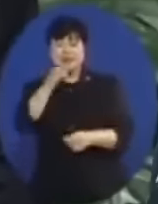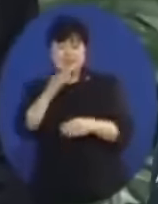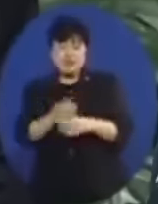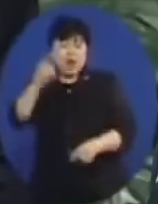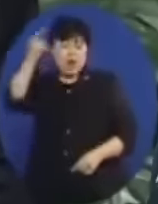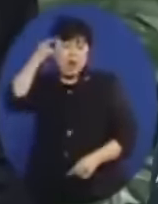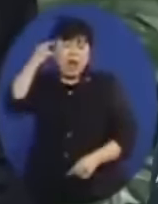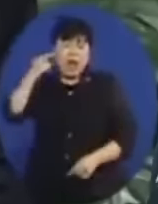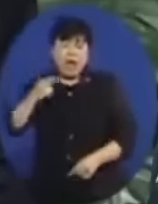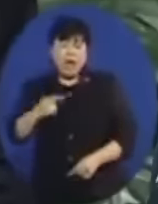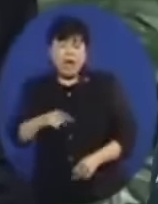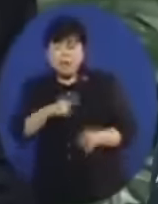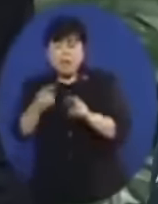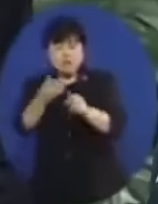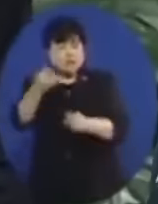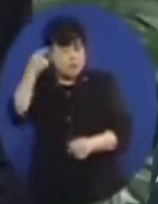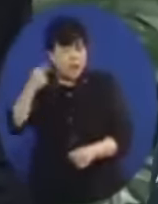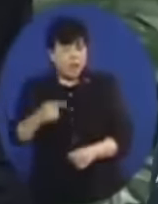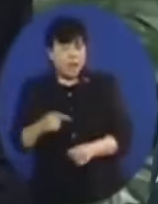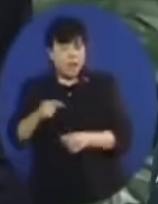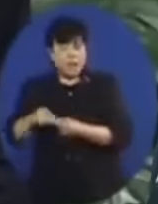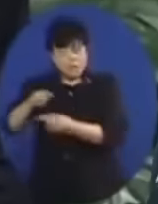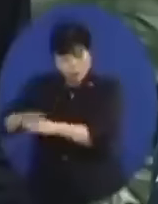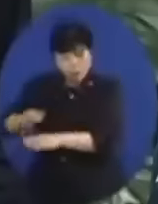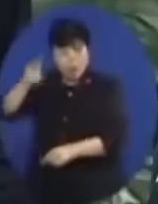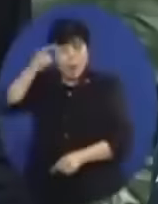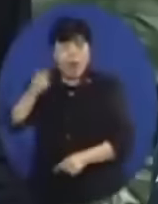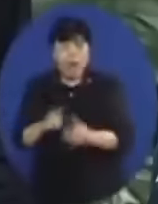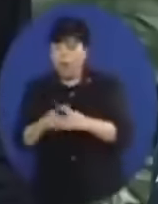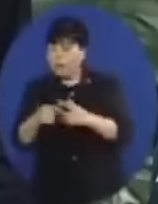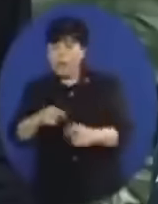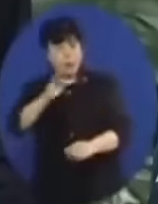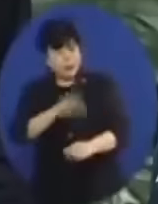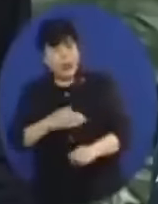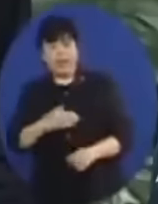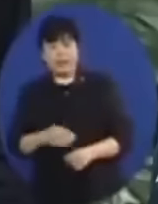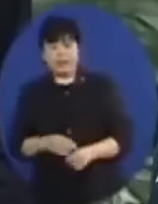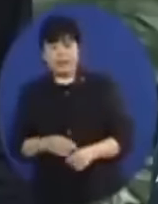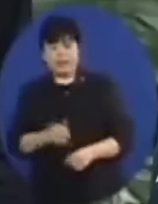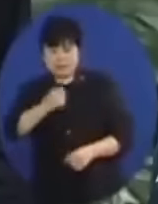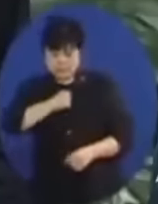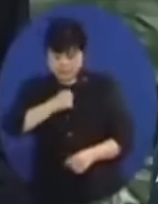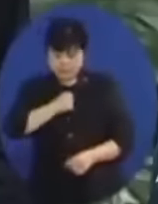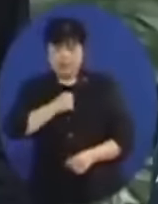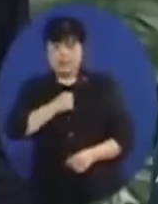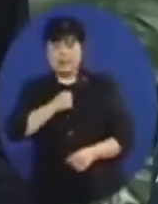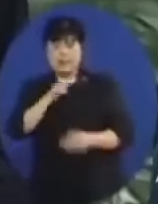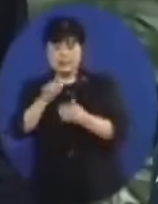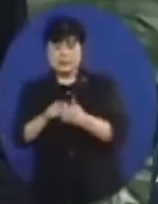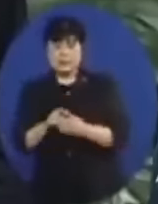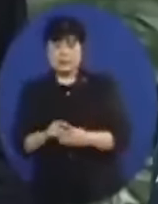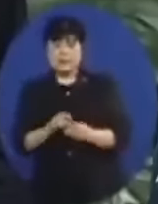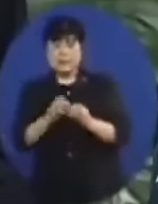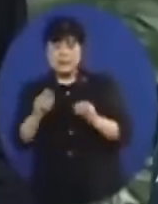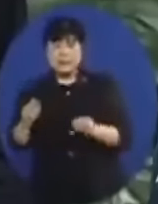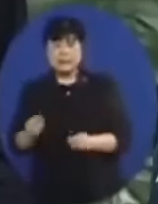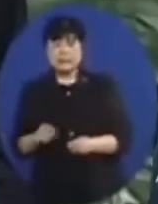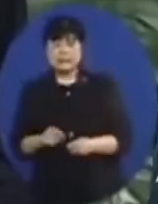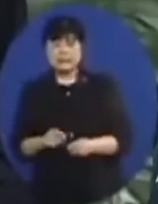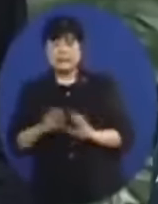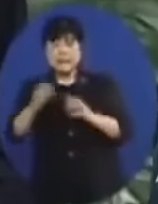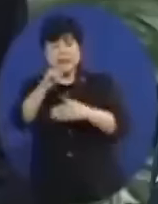사람 나라를 살려두고 있습니까? 도저히 이해할 수가 없습니다. 이 땅에 사는 나라